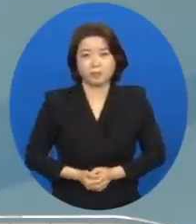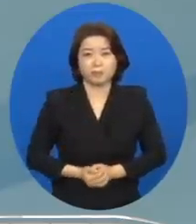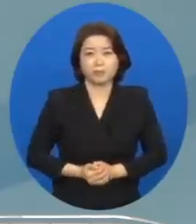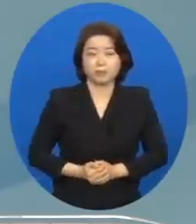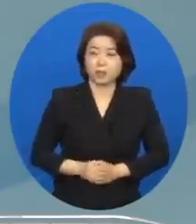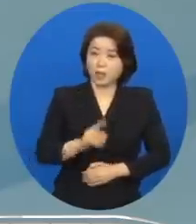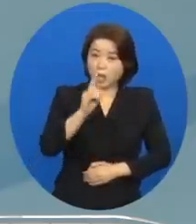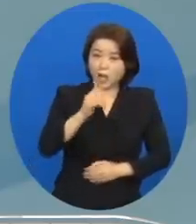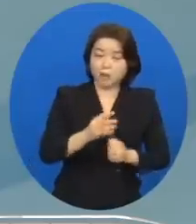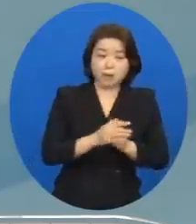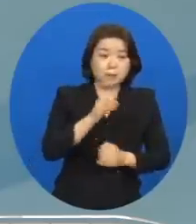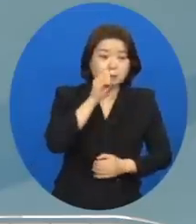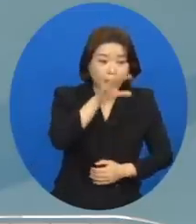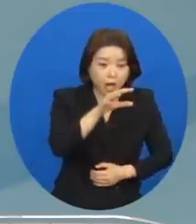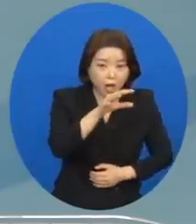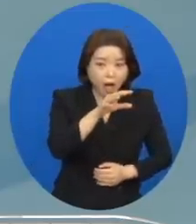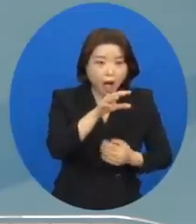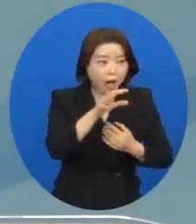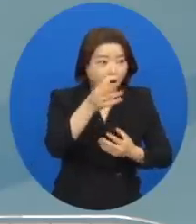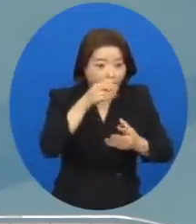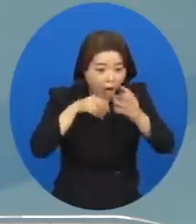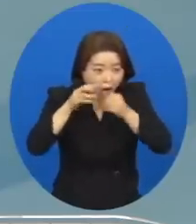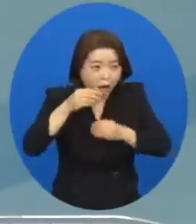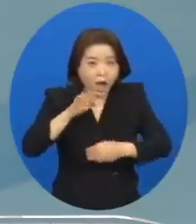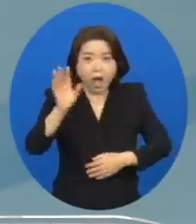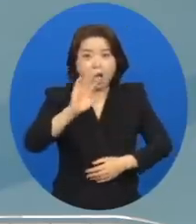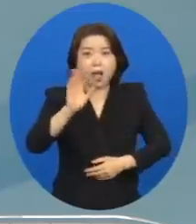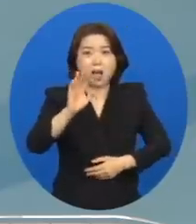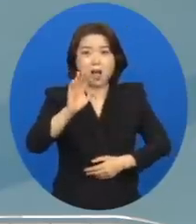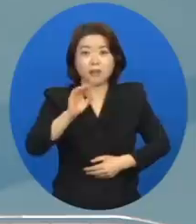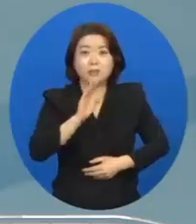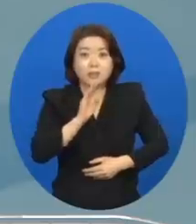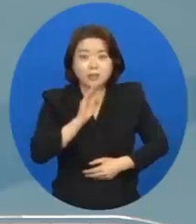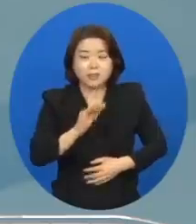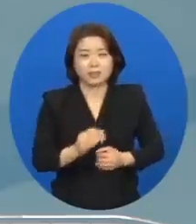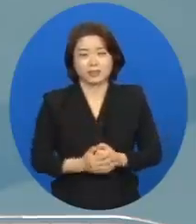한번 뱉어놓은 말은 주담기가 어렵잖아요.